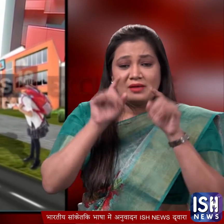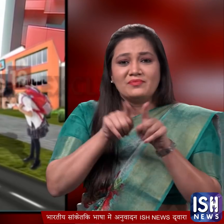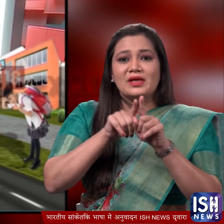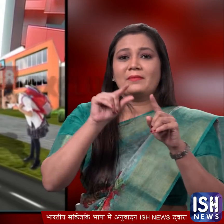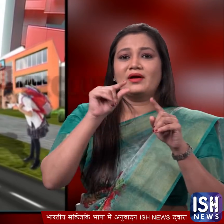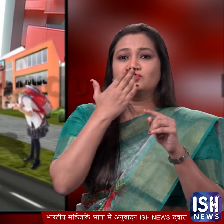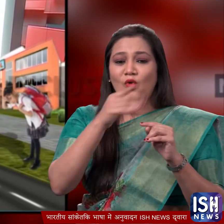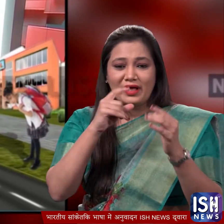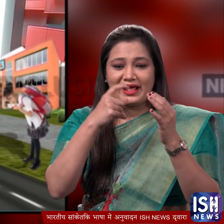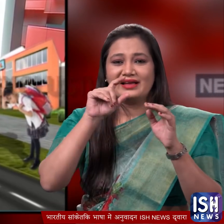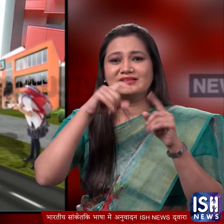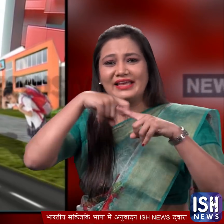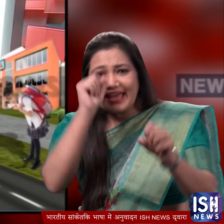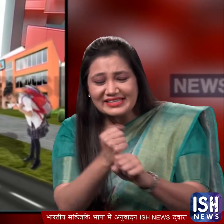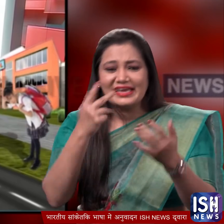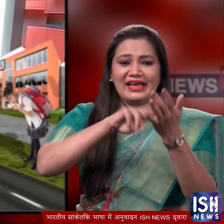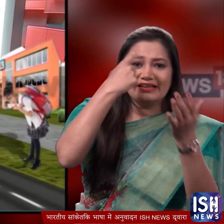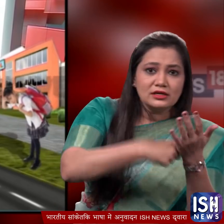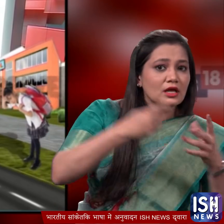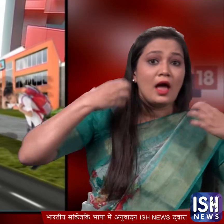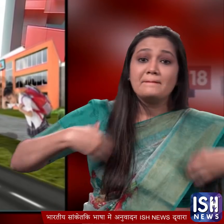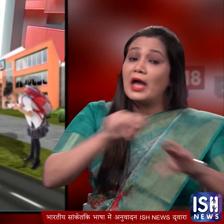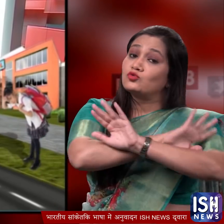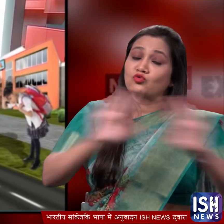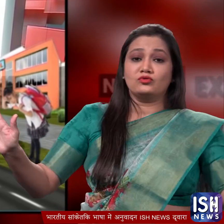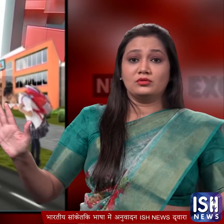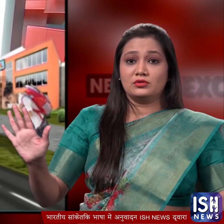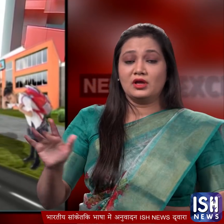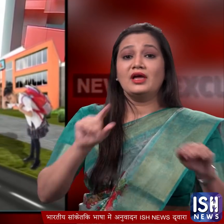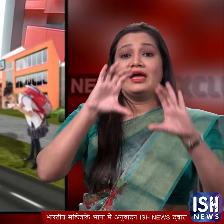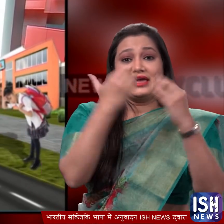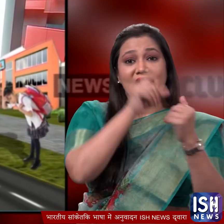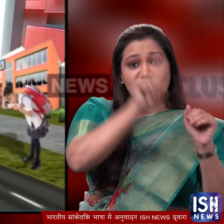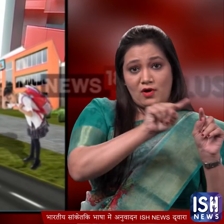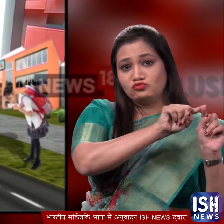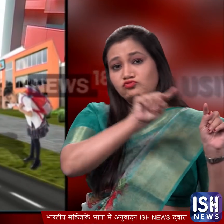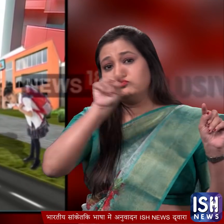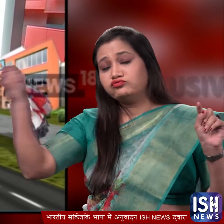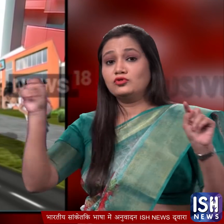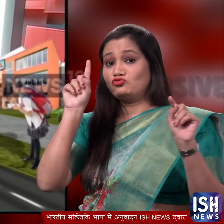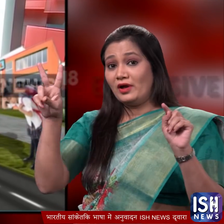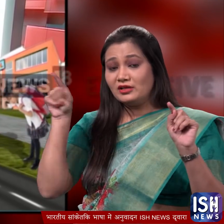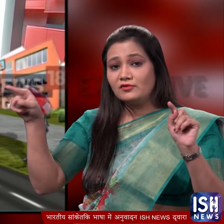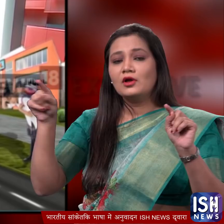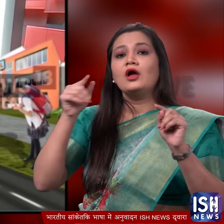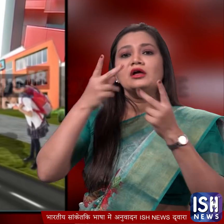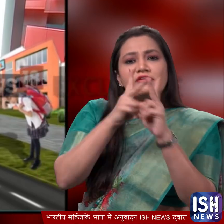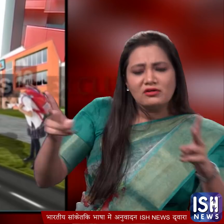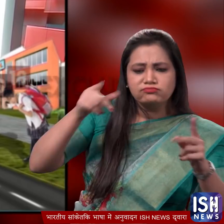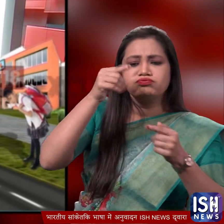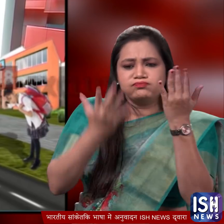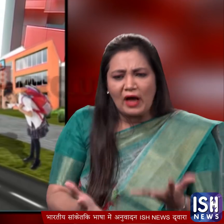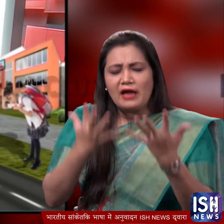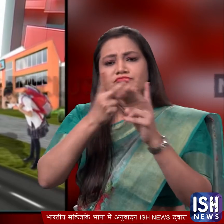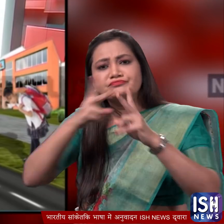जिसके मुताबिक प्री प्राइमरी क्लास में बच्चों को बैग नहीं लाना होगा। वहीं पहली से लेकर 12वीं तक के लिए स्कूल बैग का वजन